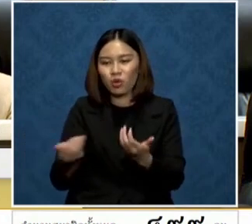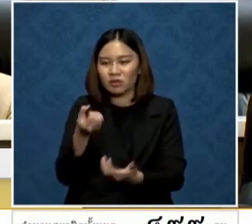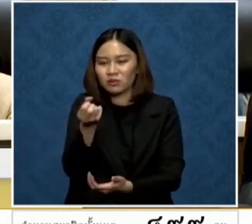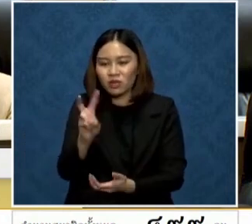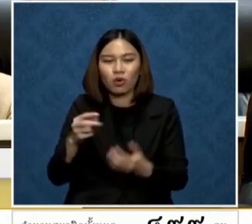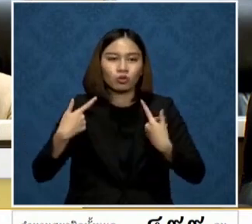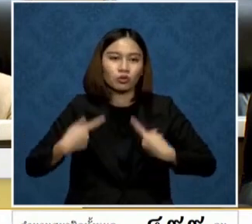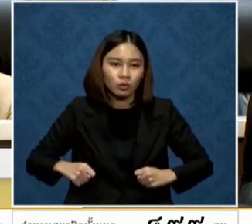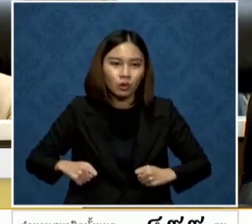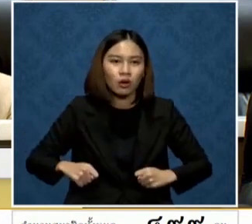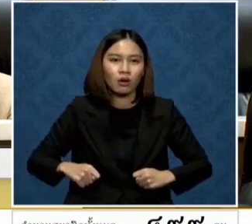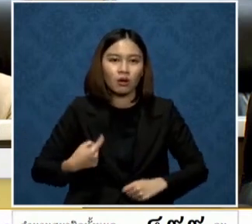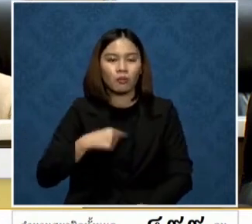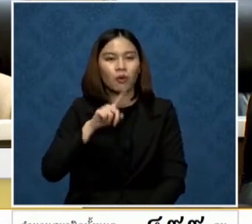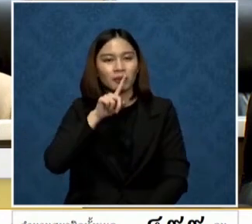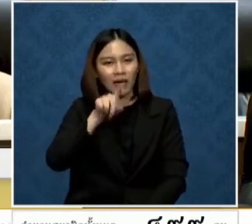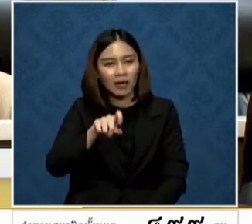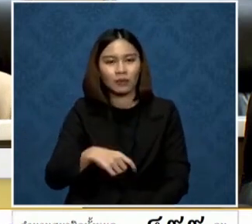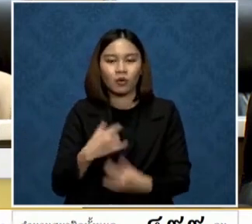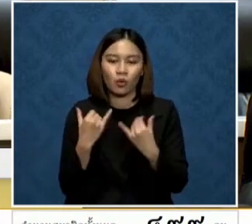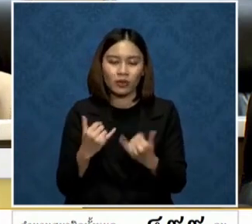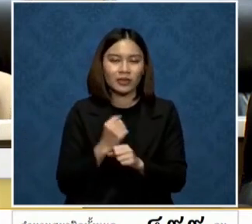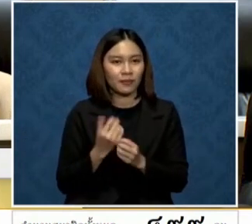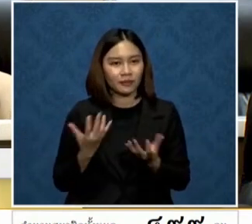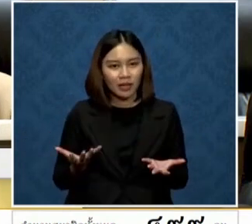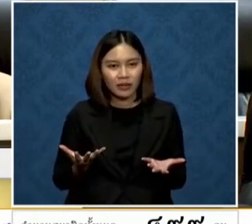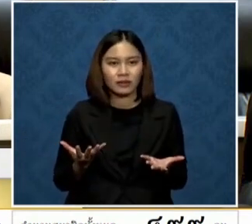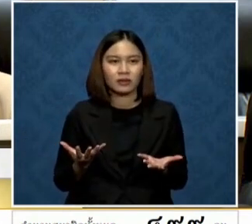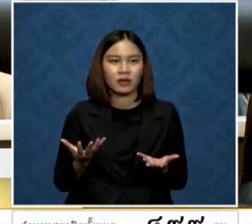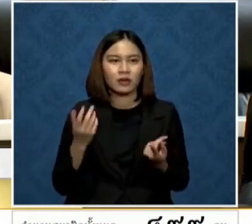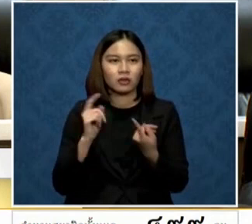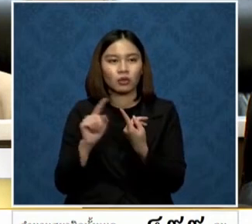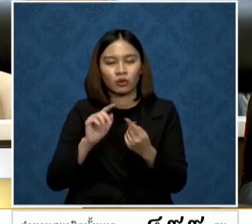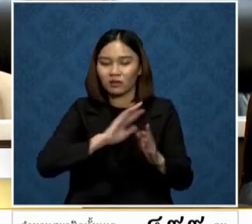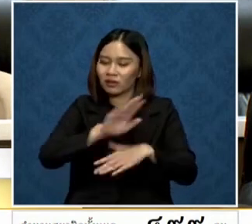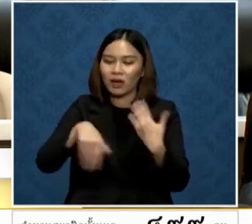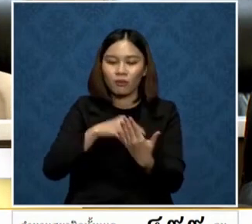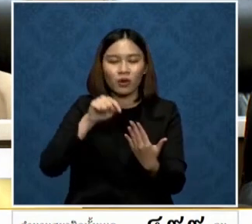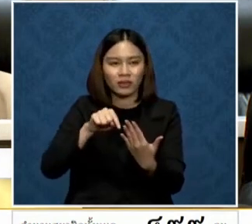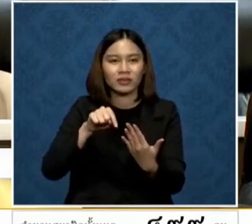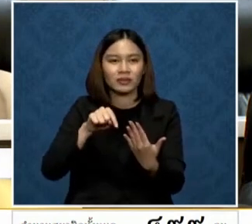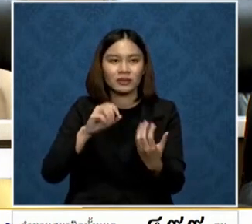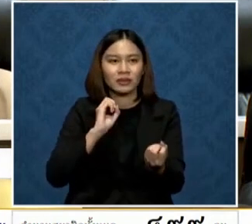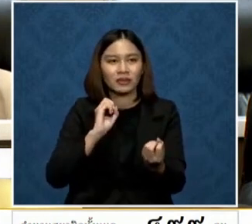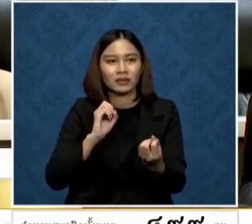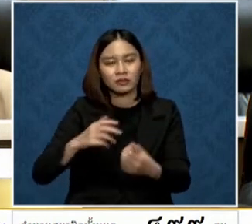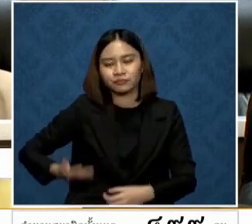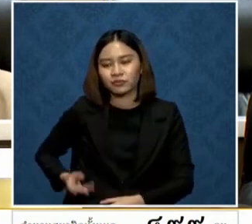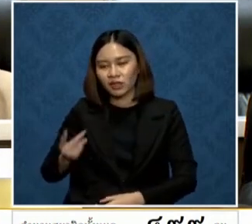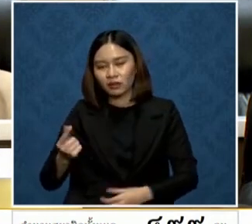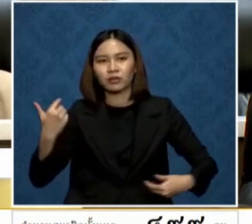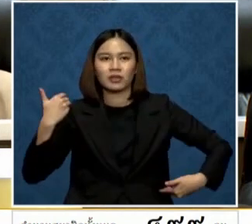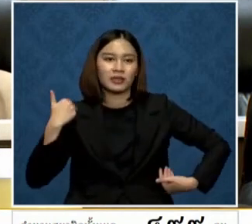ครับผมถามว่าวันนี้เราจะทำยังไงกับกับสิ่งต่างๆที่สุนัขจรจัดแล้วก็